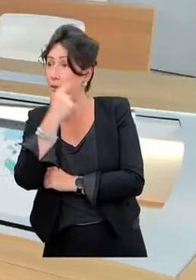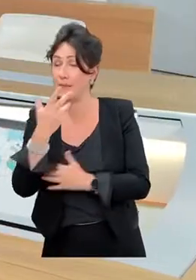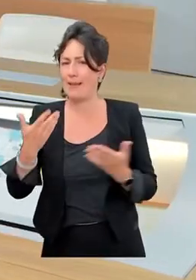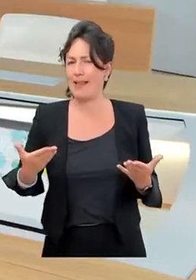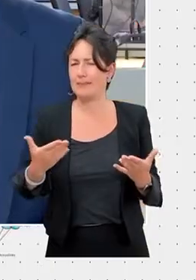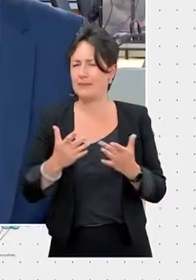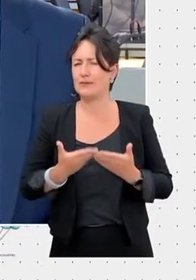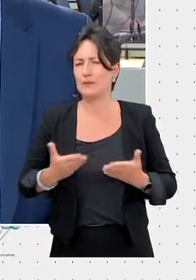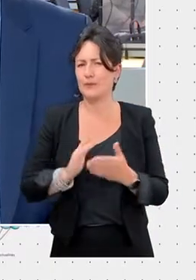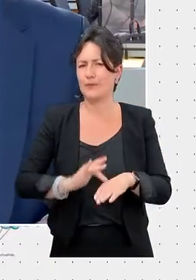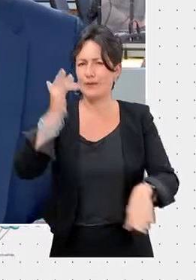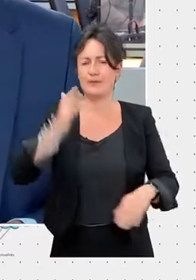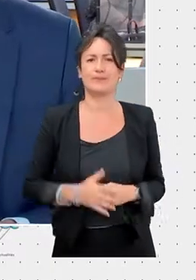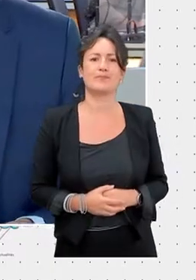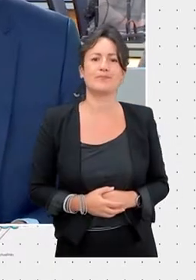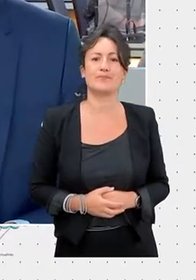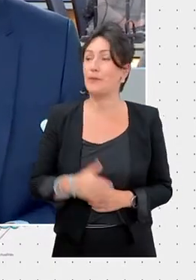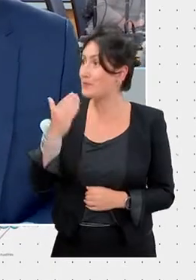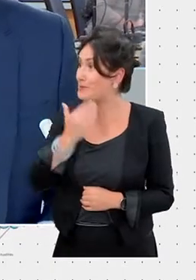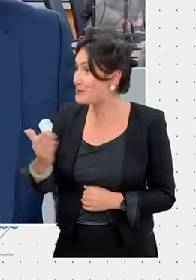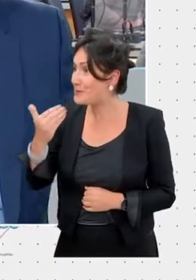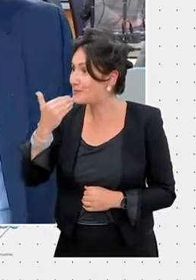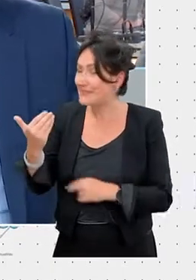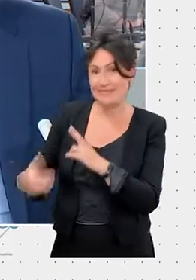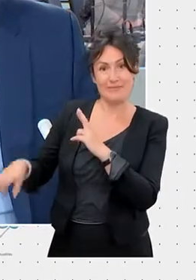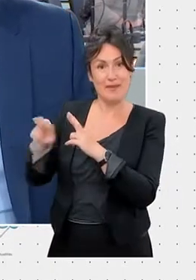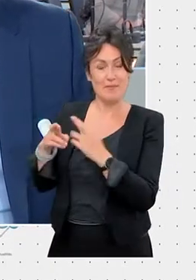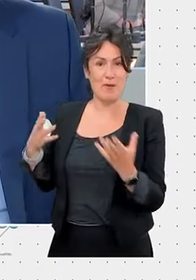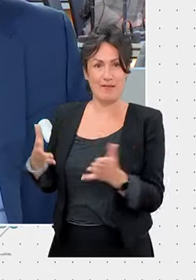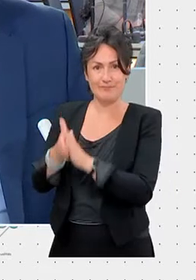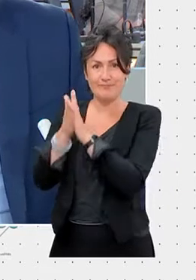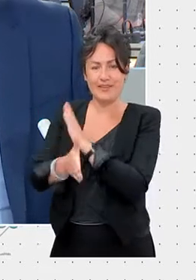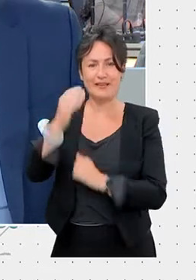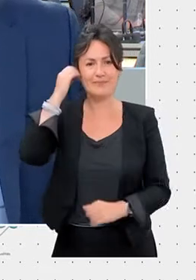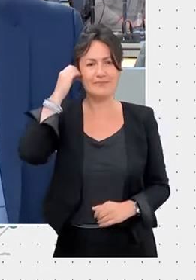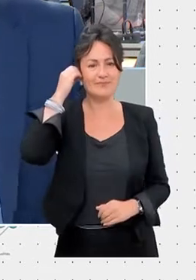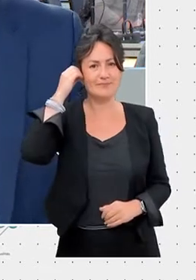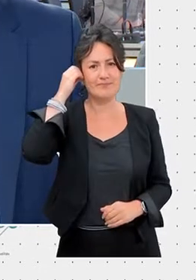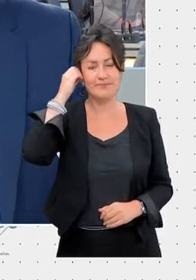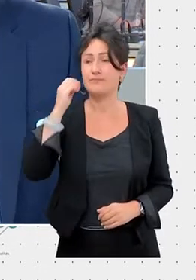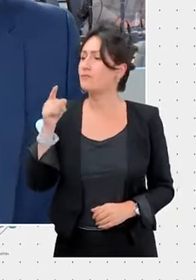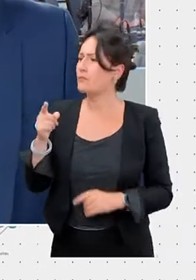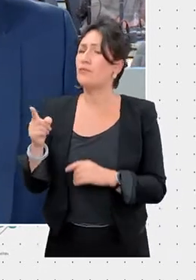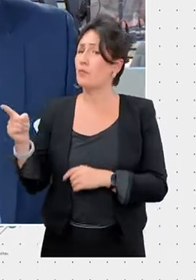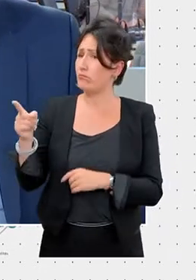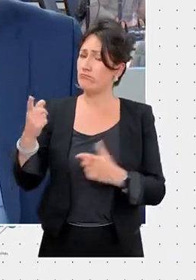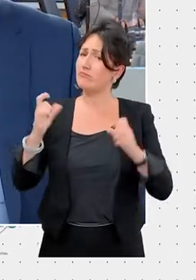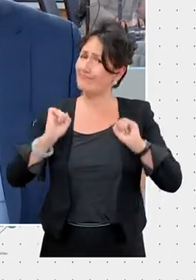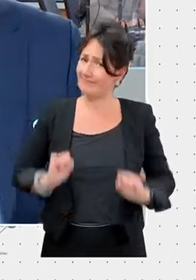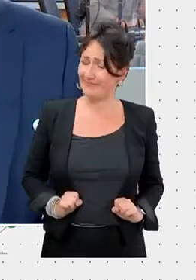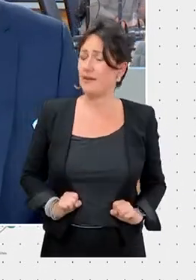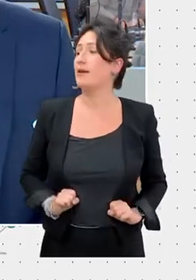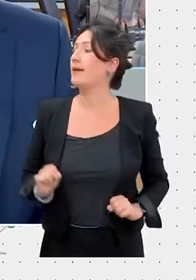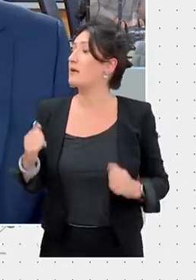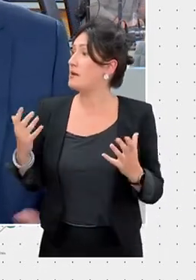Bonjour à vous Nathalie Goulet, merci de nous répondre en direct sur France Info. Vous êtes sénatrice UDI de l'Orne et la question, il faut le dire, des Afghans occupe une